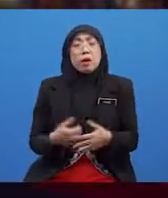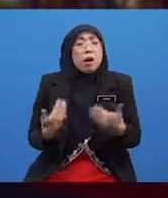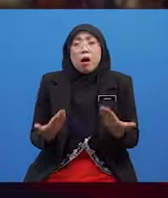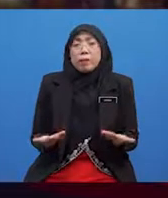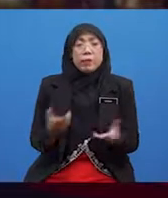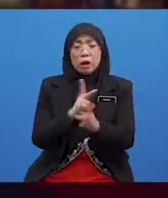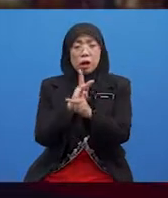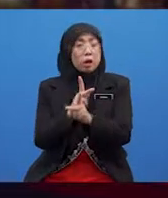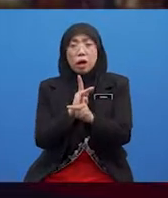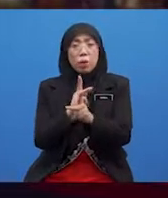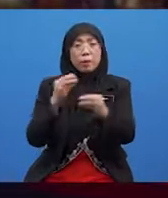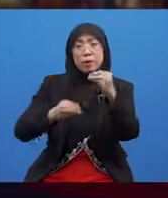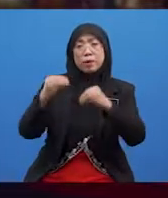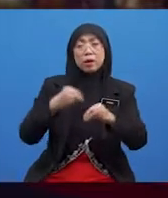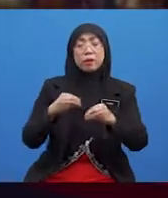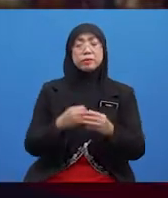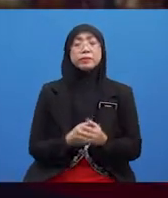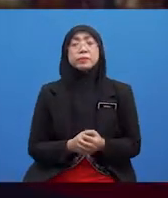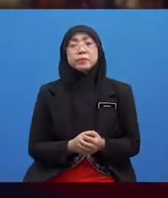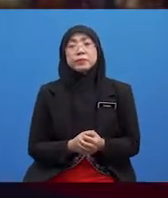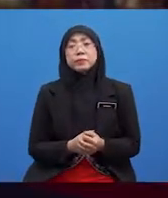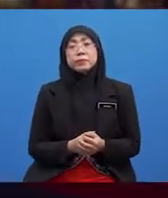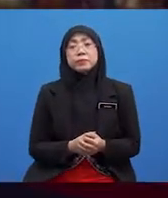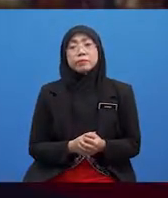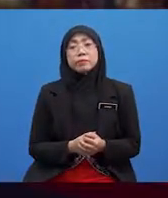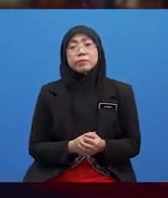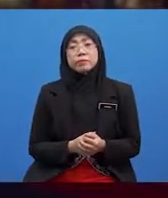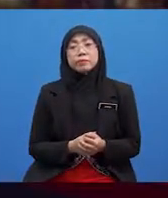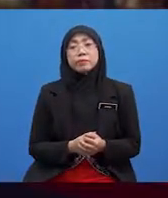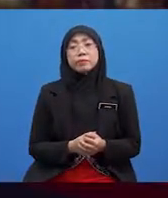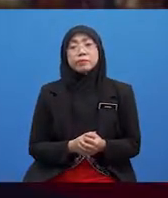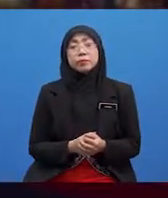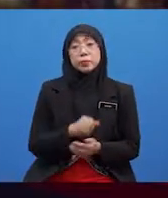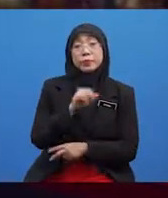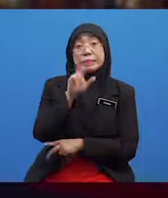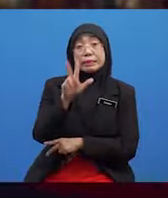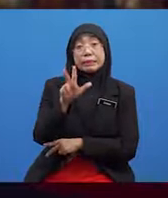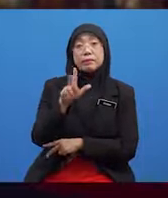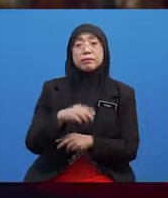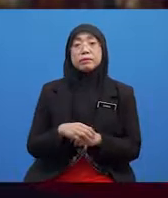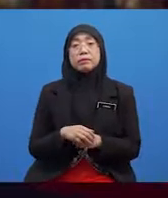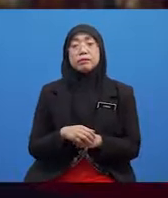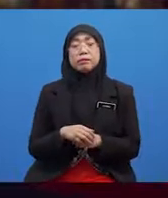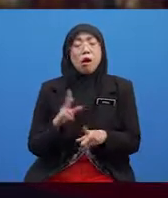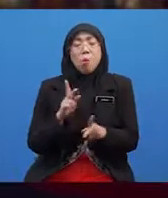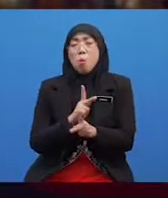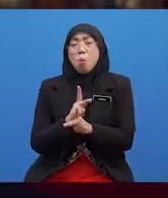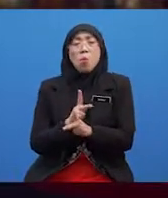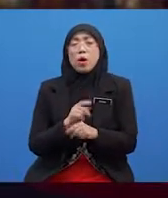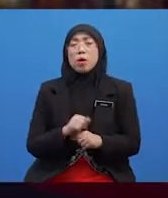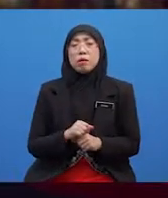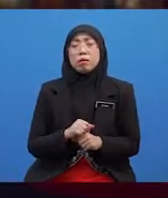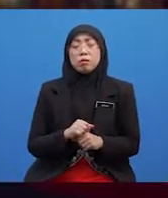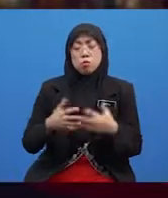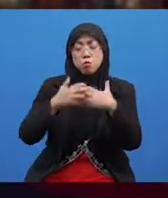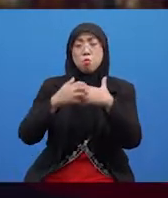berterusan sepanjang hayat. Ia juga merupakan perubahan yang sangat progresif dalam tingkah laku motor